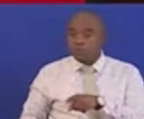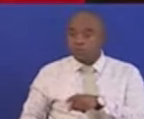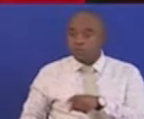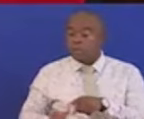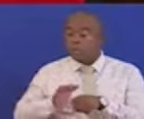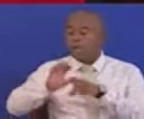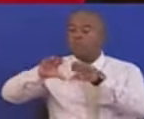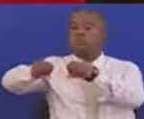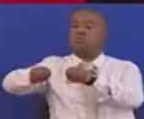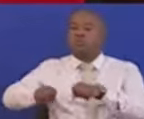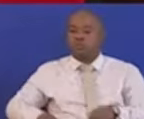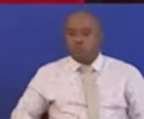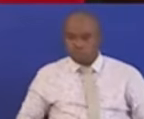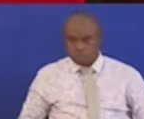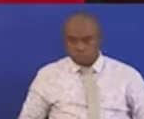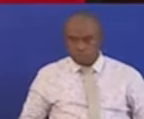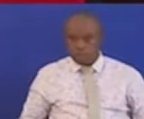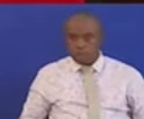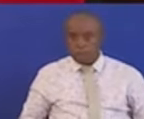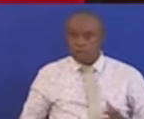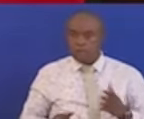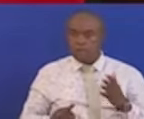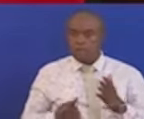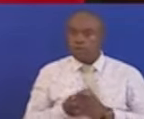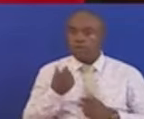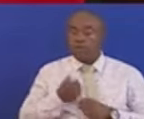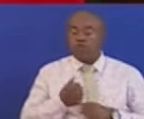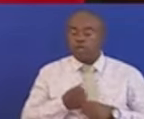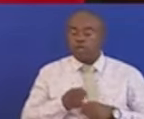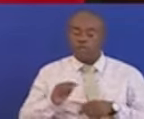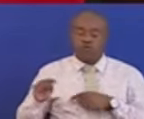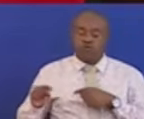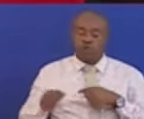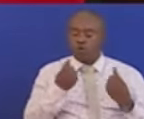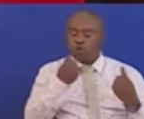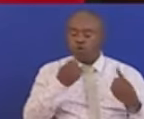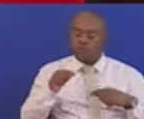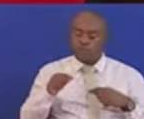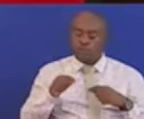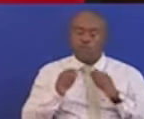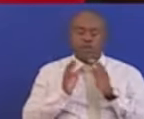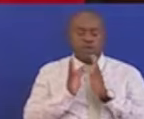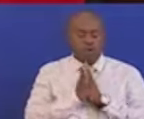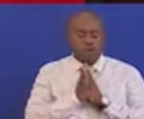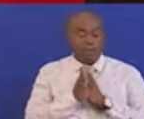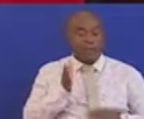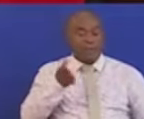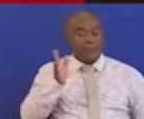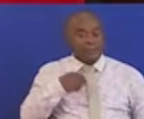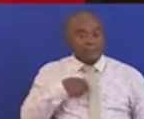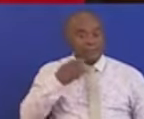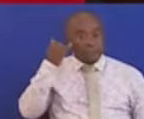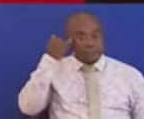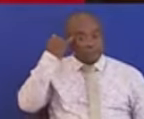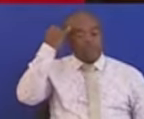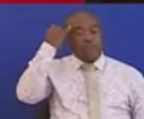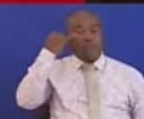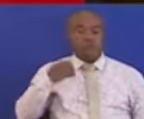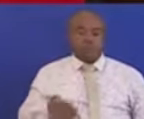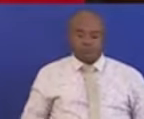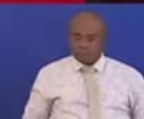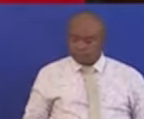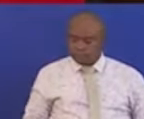anaj imil kisha matoke yake unut tuna anza kuk tana mapa na kuu kwa hio niom serik tun shau na kushu Sana